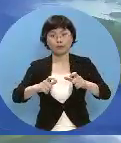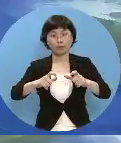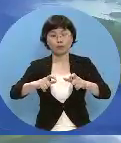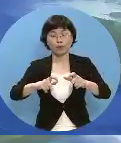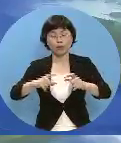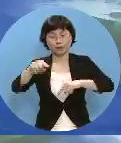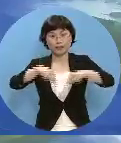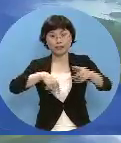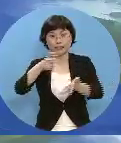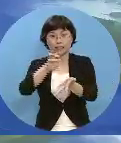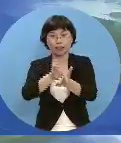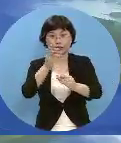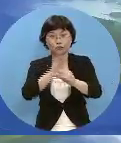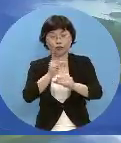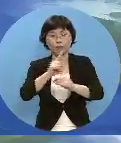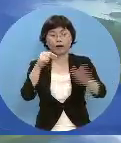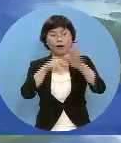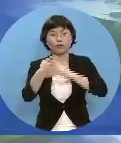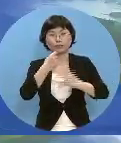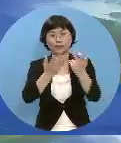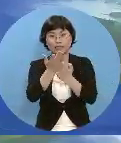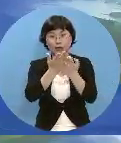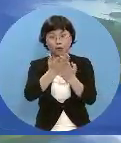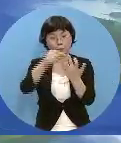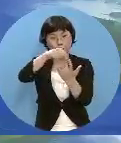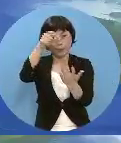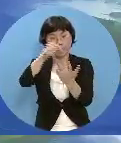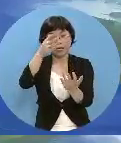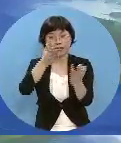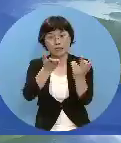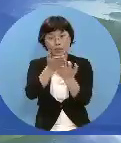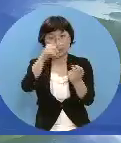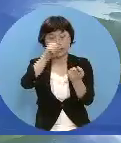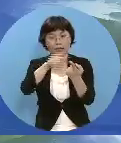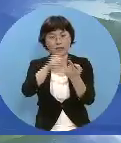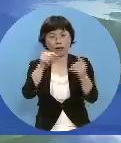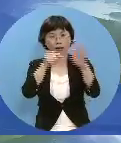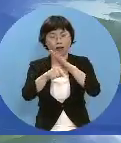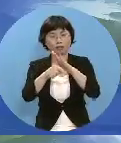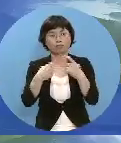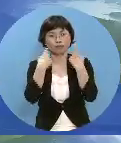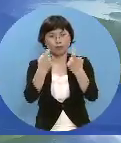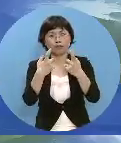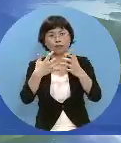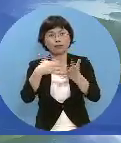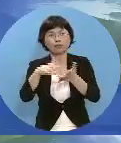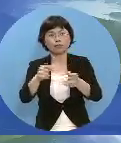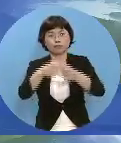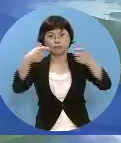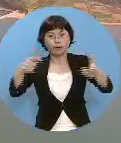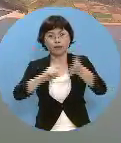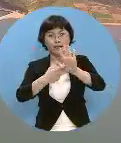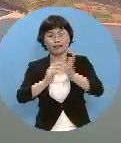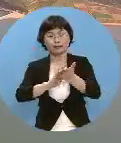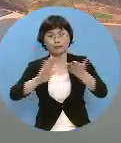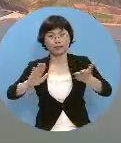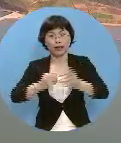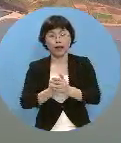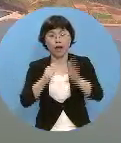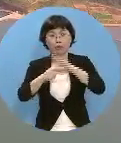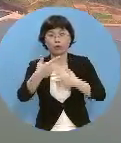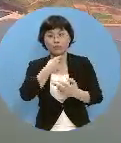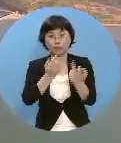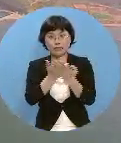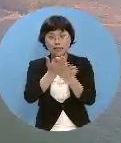브랜드 시책인 가고 싶은 섬으로 선정된 지역의 방문객이 크게 증가한 것으로 나타났습니다. 가고